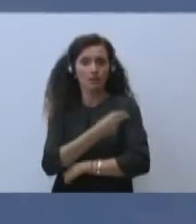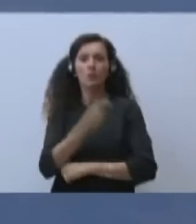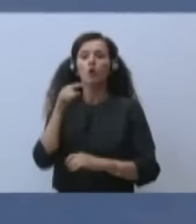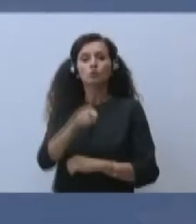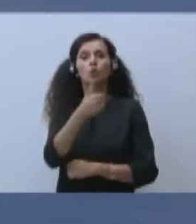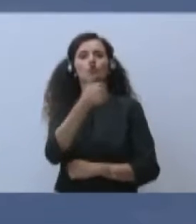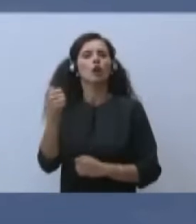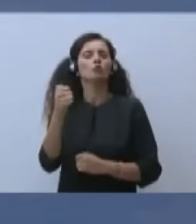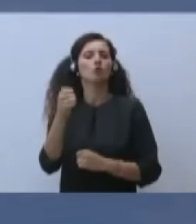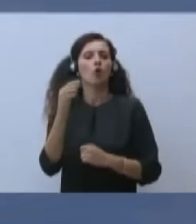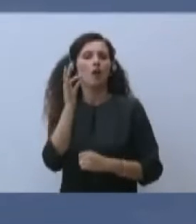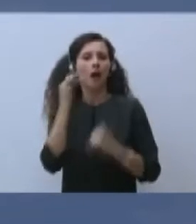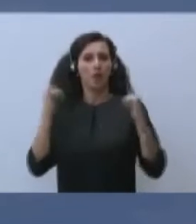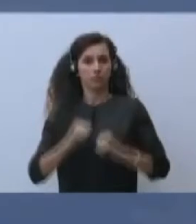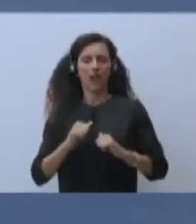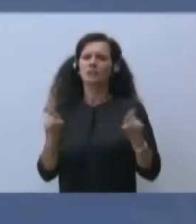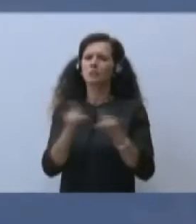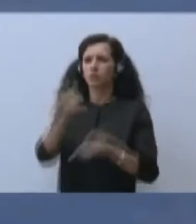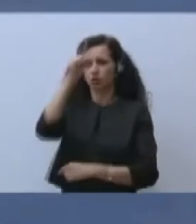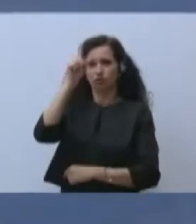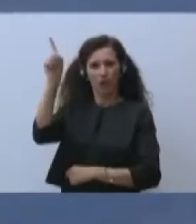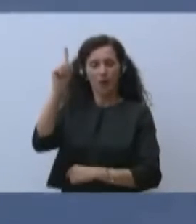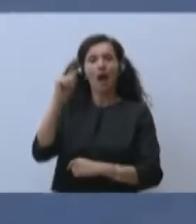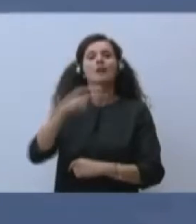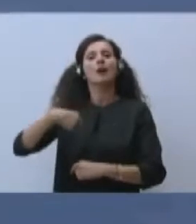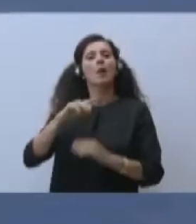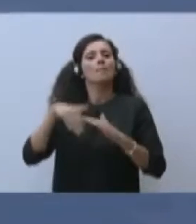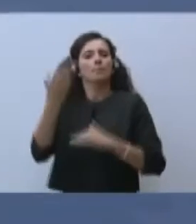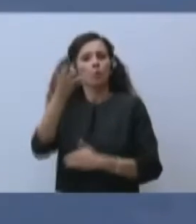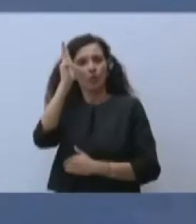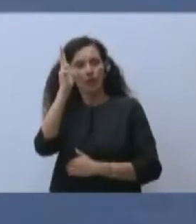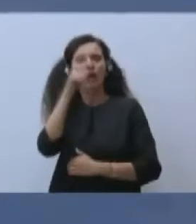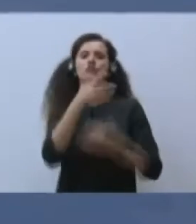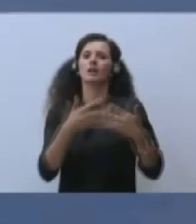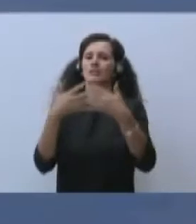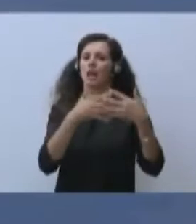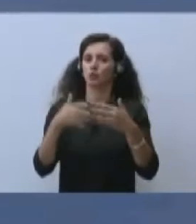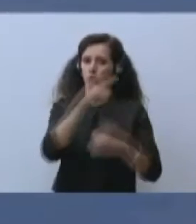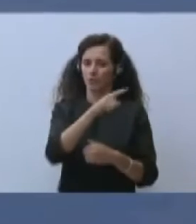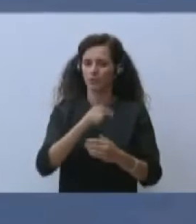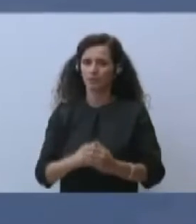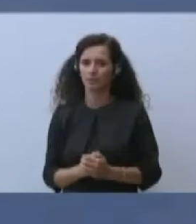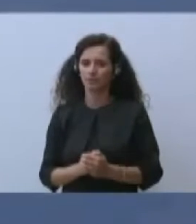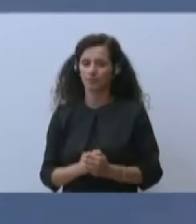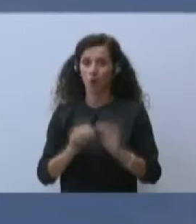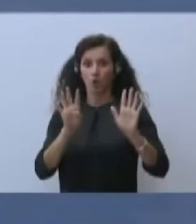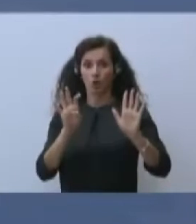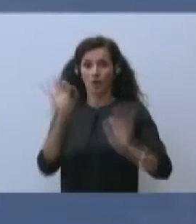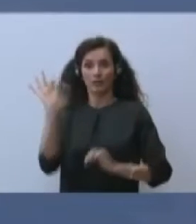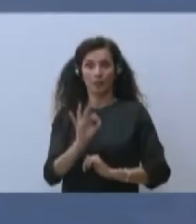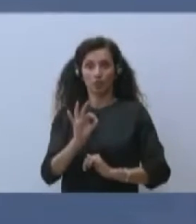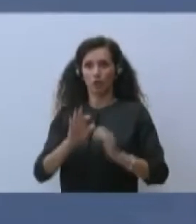l'incarico di commissario straordinario di governo per la ricostruzione di ischia che segue il rinnovo di quello per il centro italia ha detto legnini